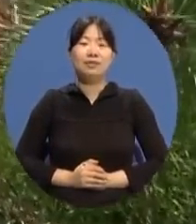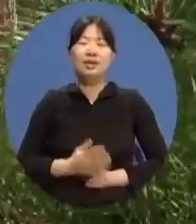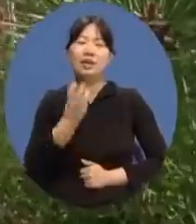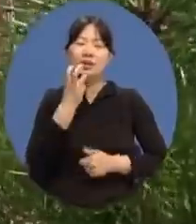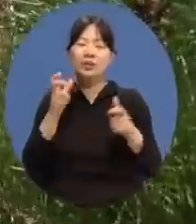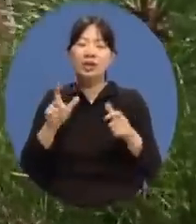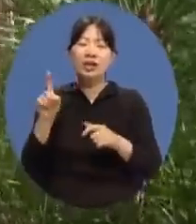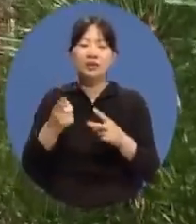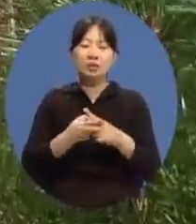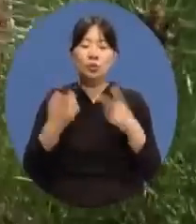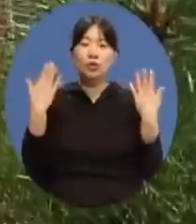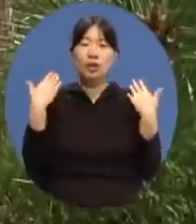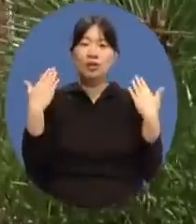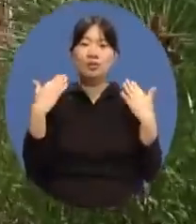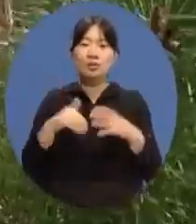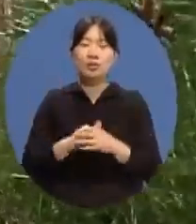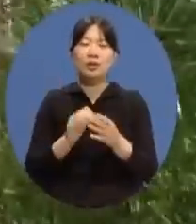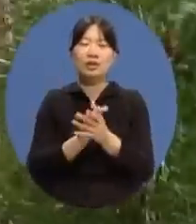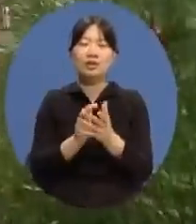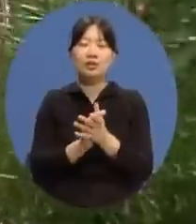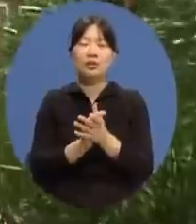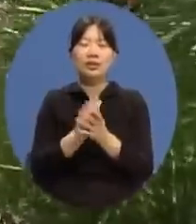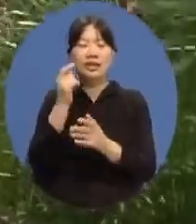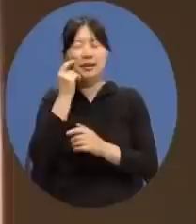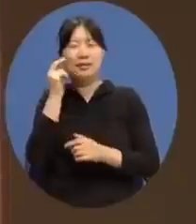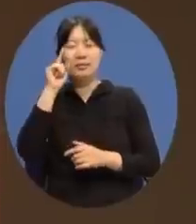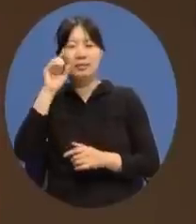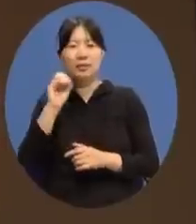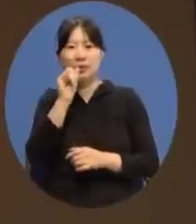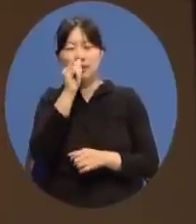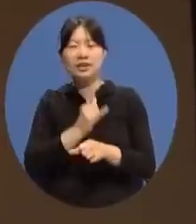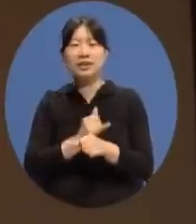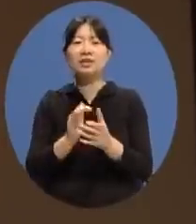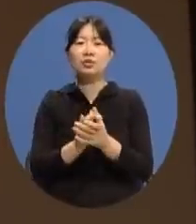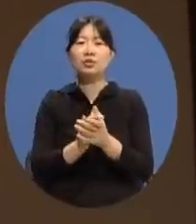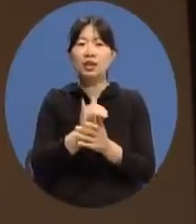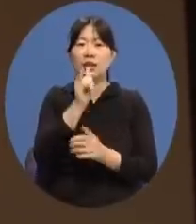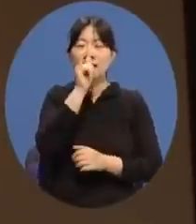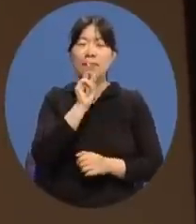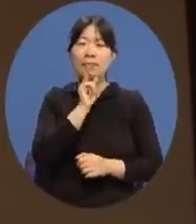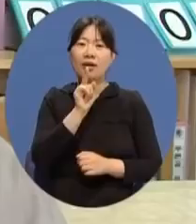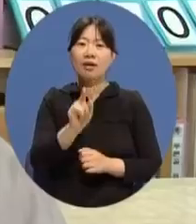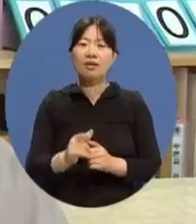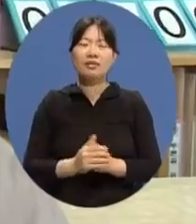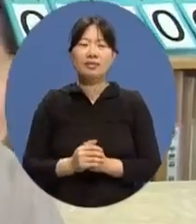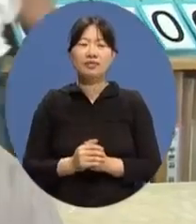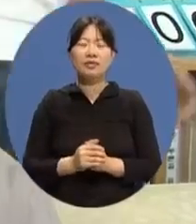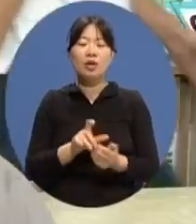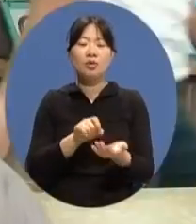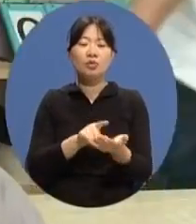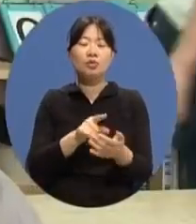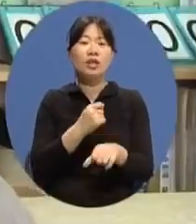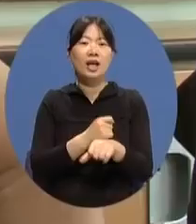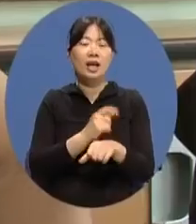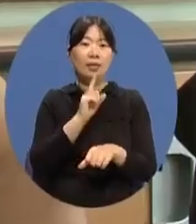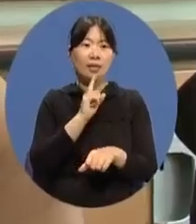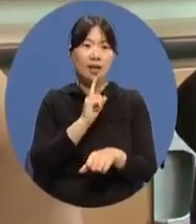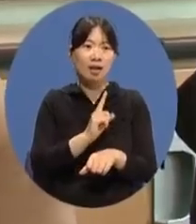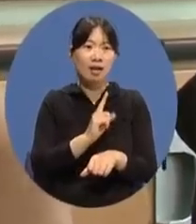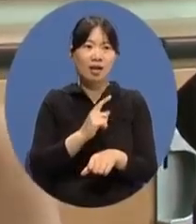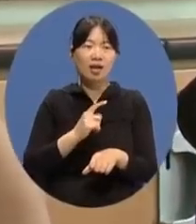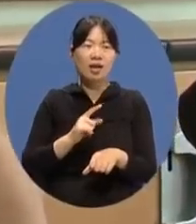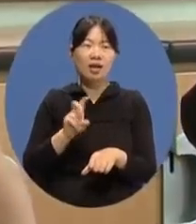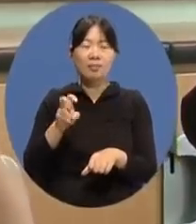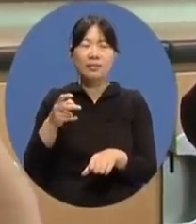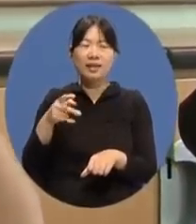서울의 한 초등학교. 친구들의 인기를 한 몸에 받고 있는 친구가 있다는데요. 축구를 잘한다.